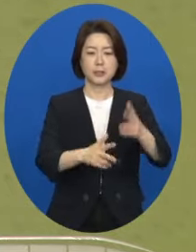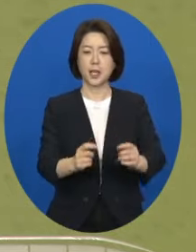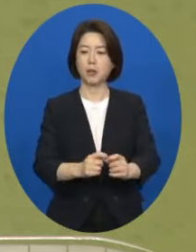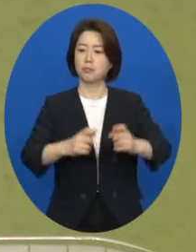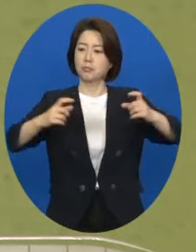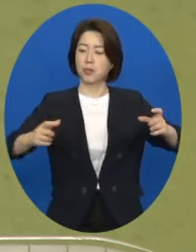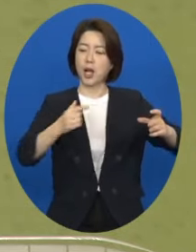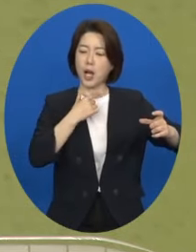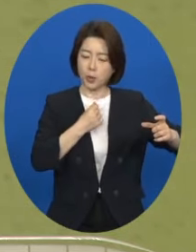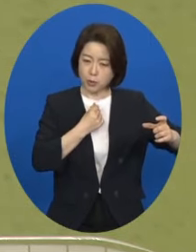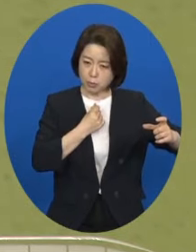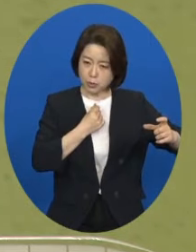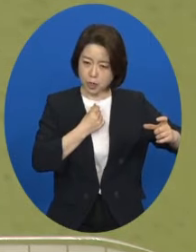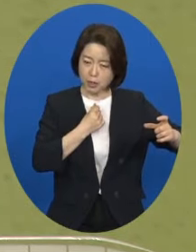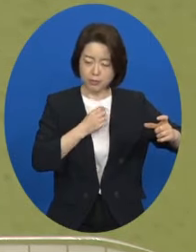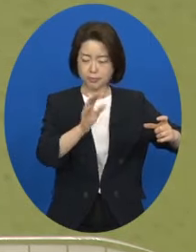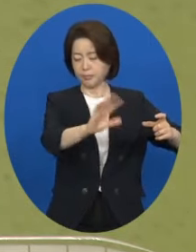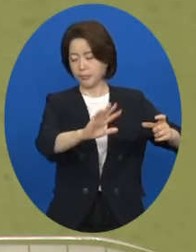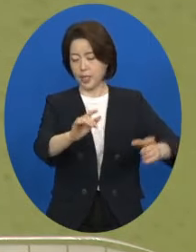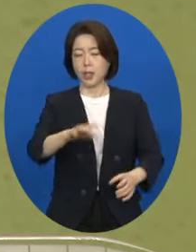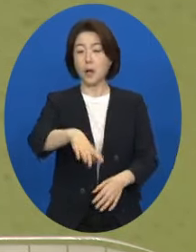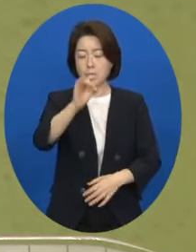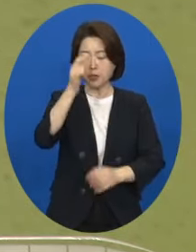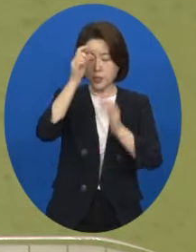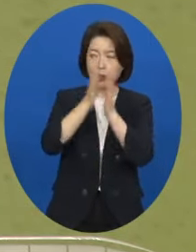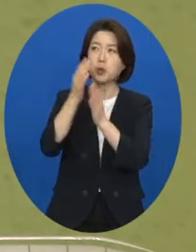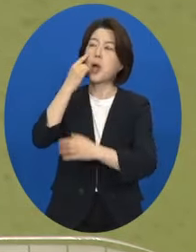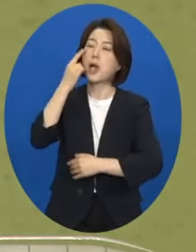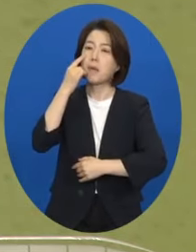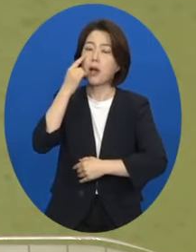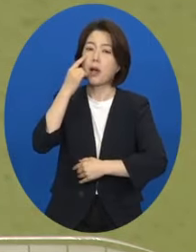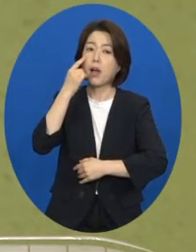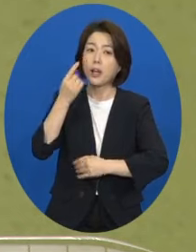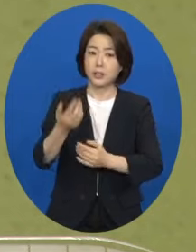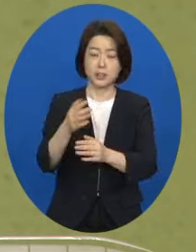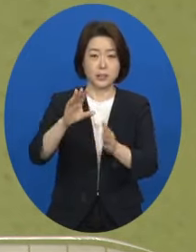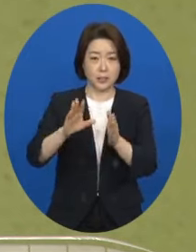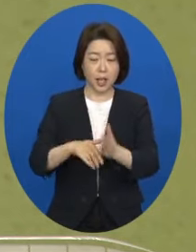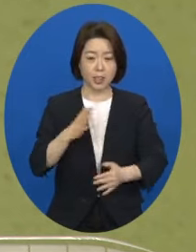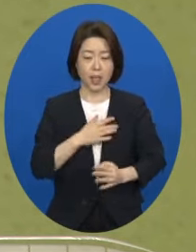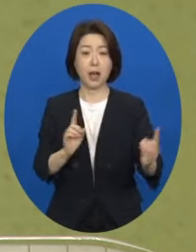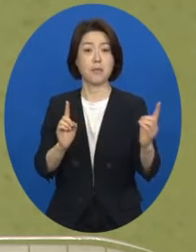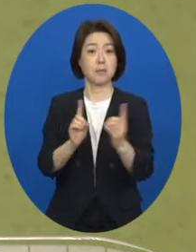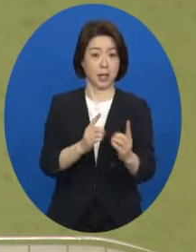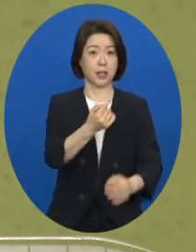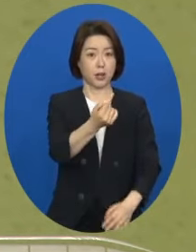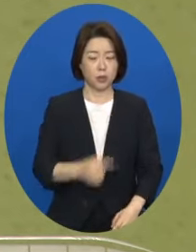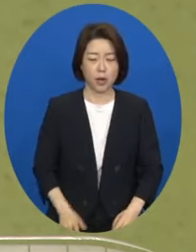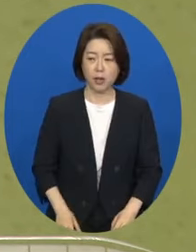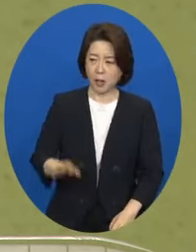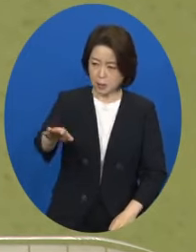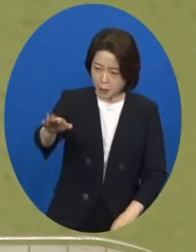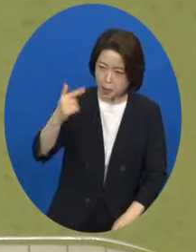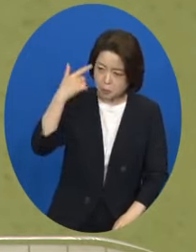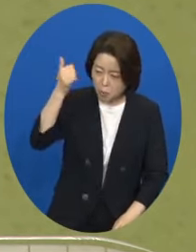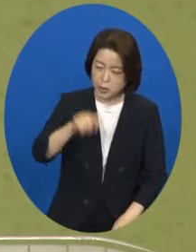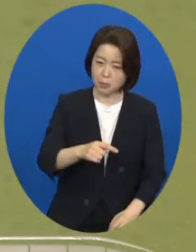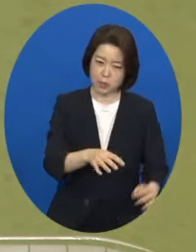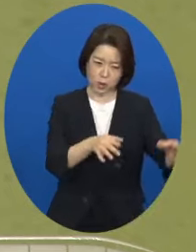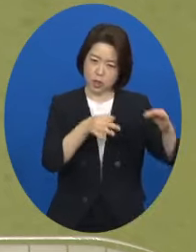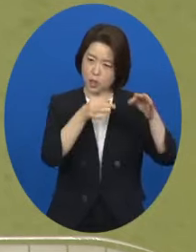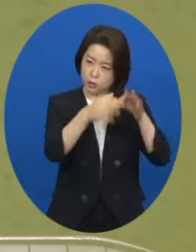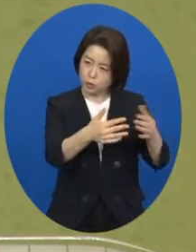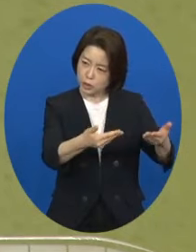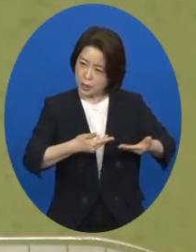하는데 그래도 기도해봐야지 해가지고 기도를 하면서 저를 찾아와서 목사님 이거를 투자를 받아서 크게 해야 됩니까? 말은